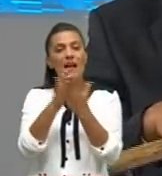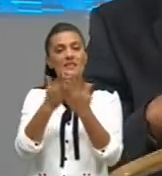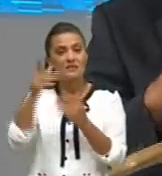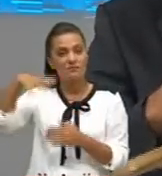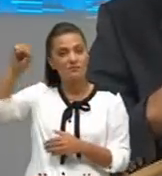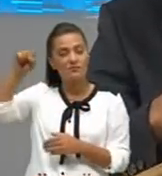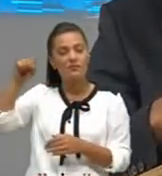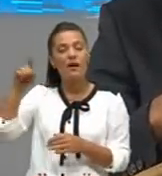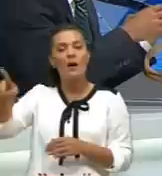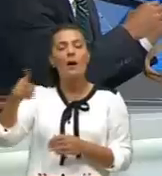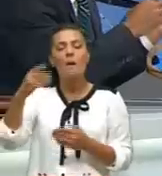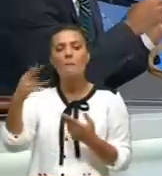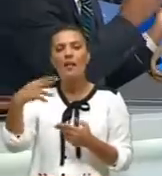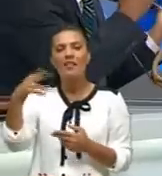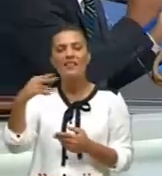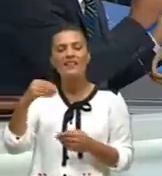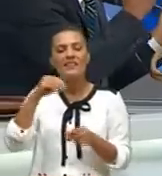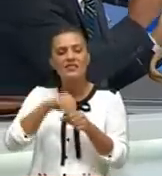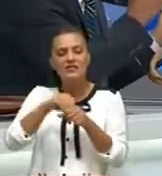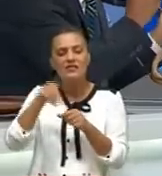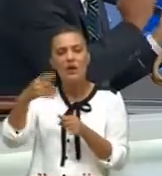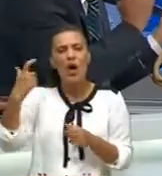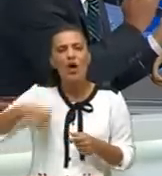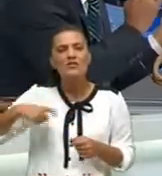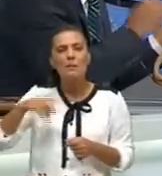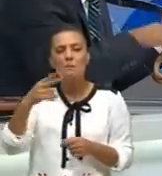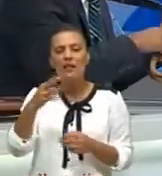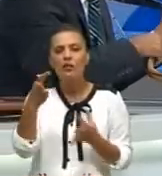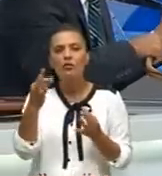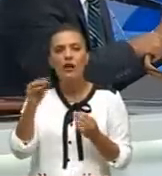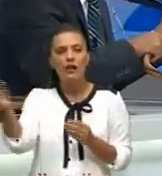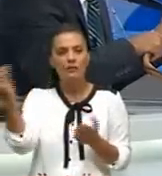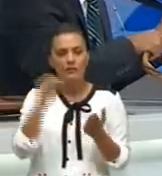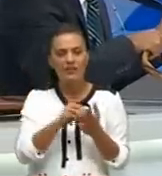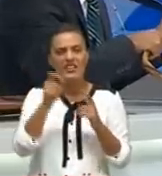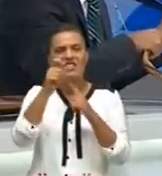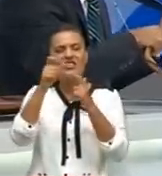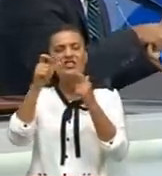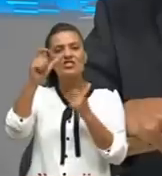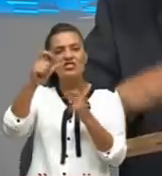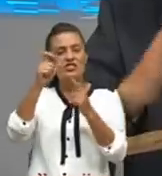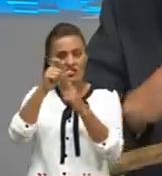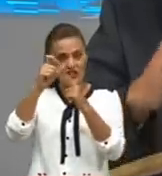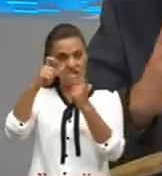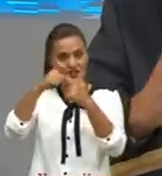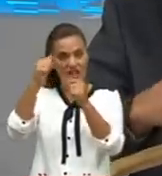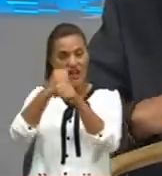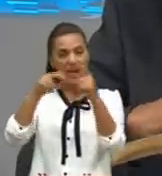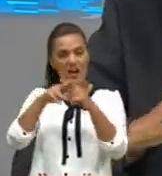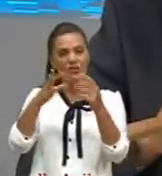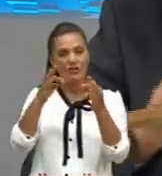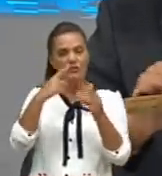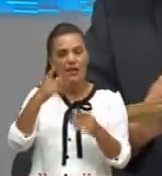balığının hava kesesinden elde edilen özel organik balık tutkalı. Harika. Buna çega tutkalı da deniyor. Deriden,